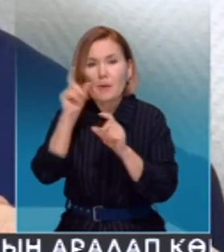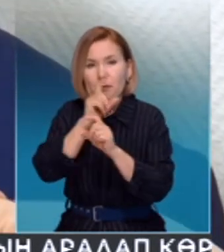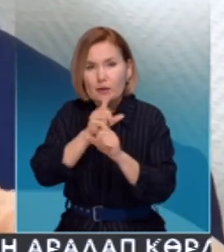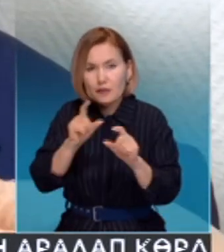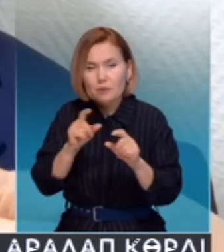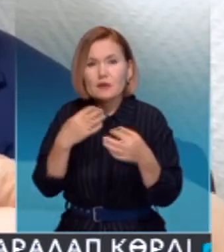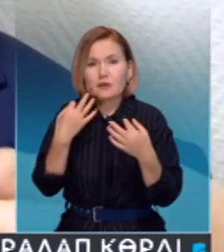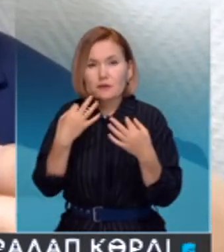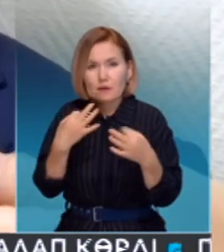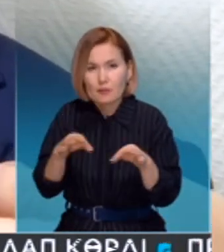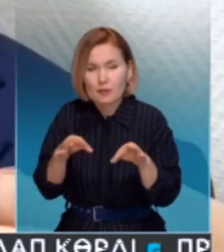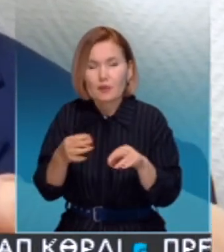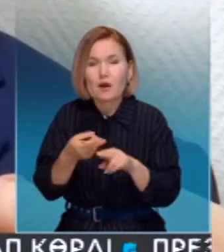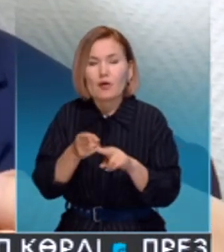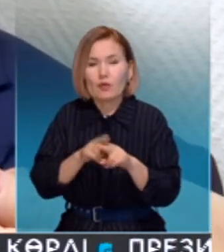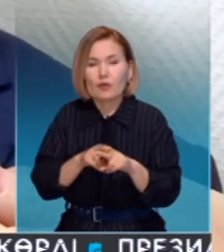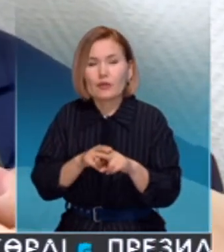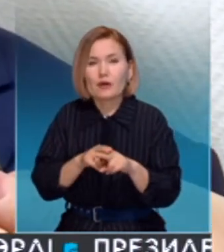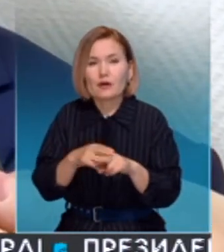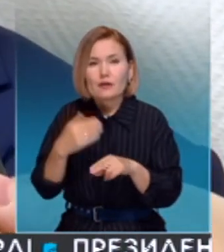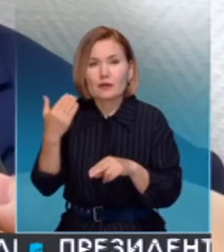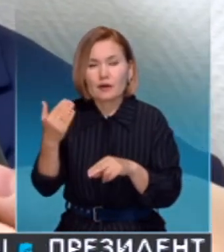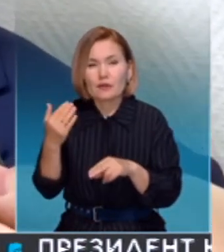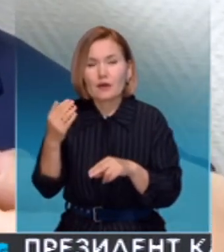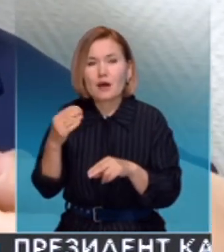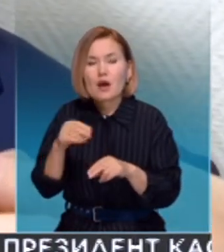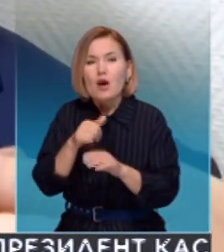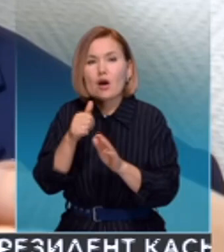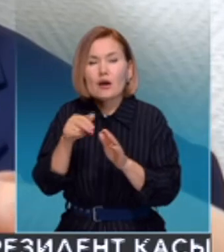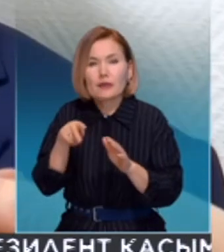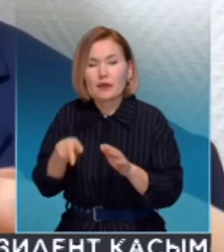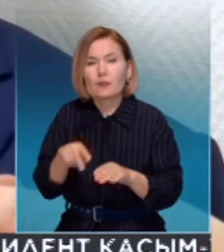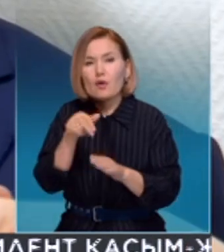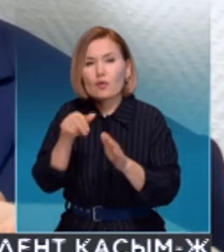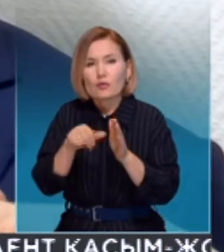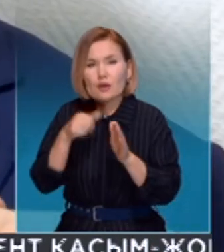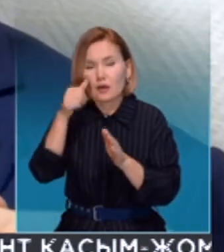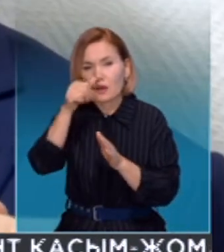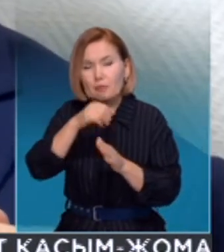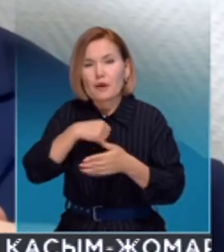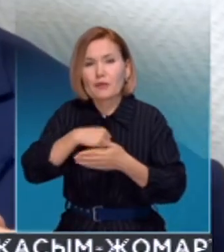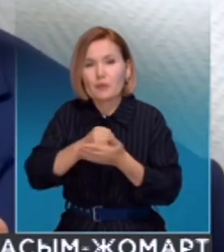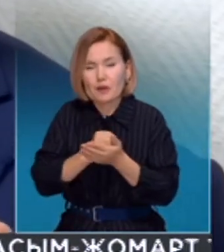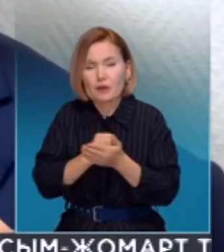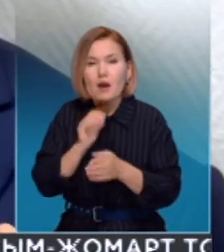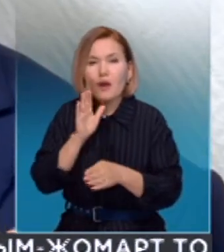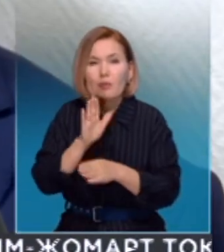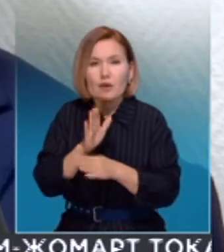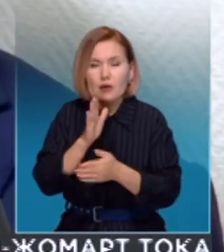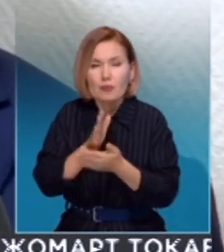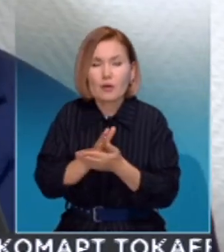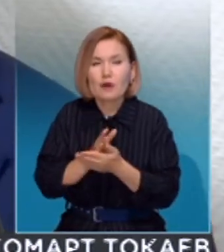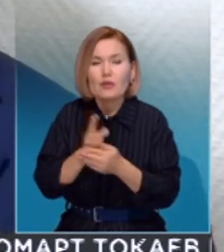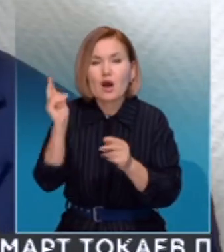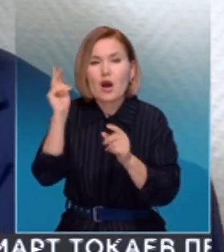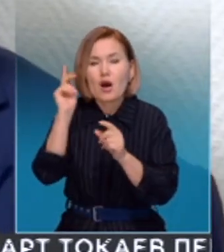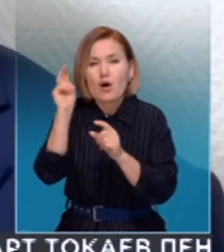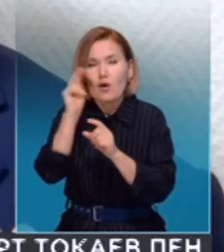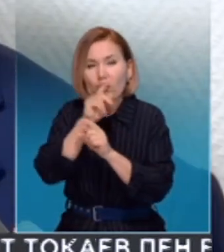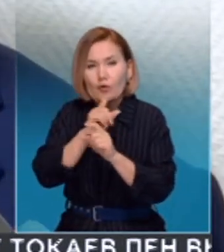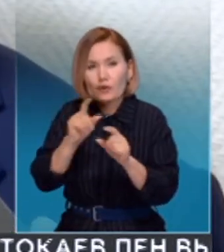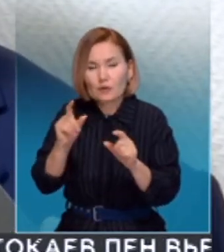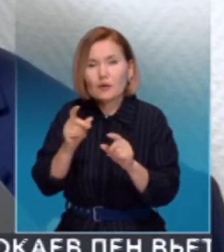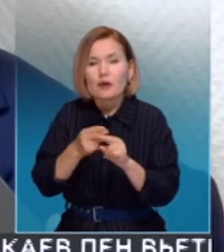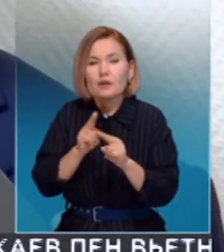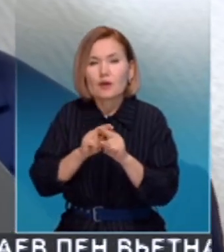зайырлы, сондықтан да оның үстіне 16 жылы бекітілген бұйрық бар. Оқушылардың киіміне,